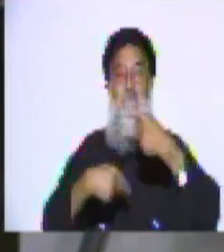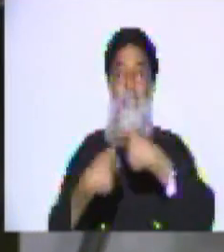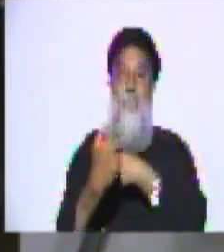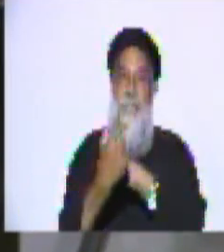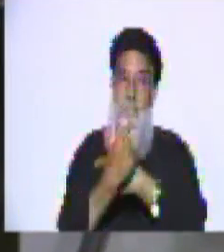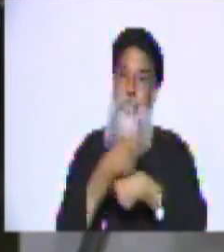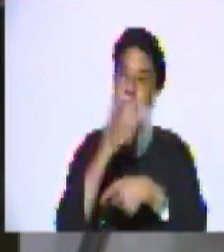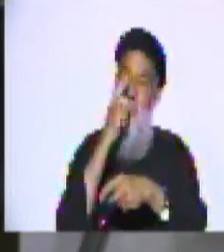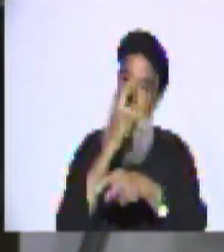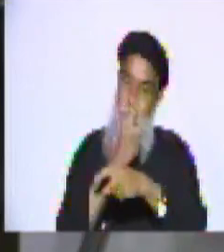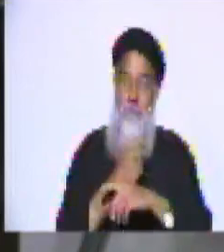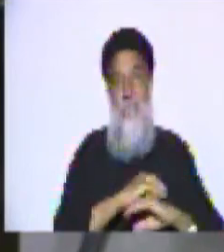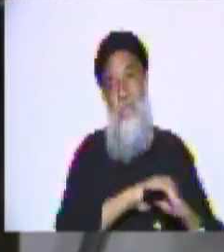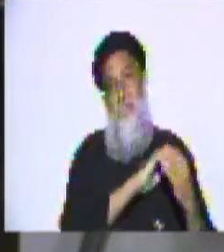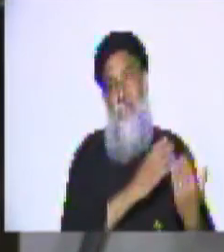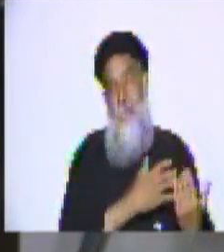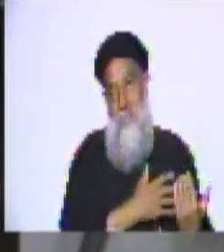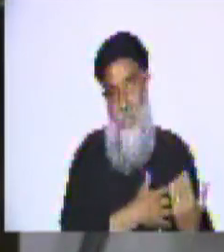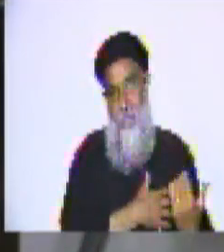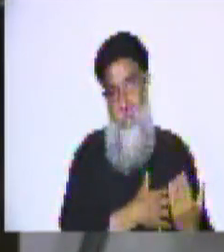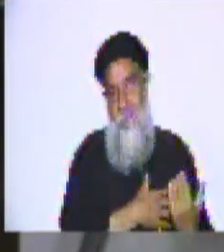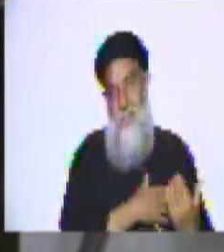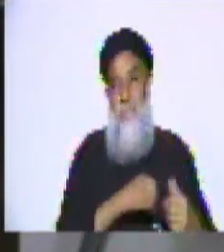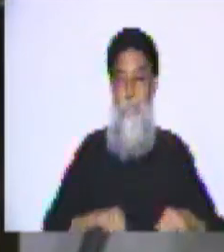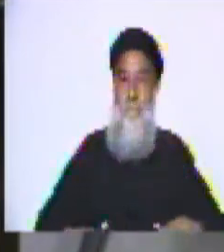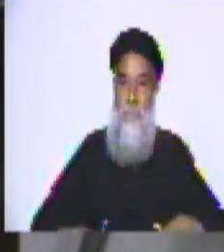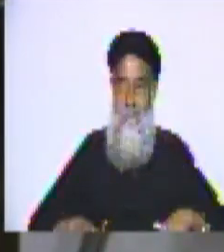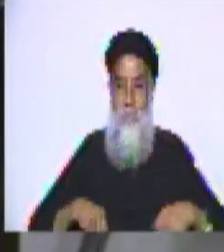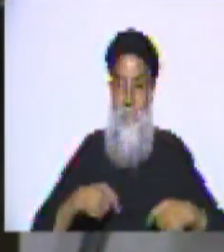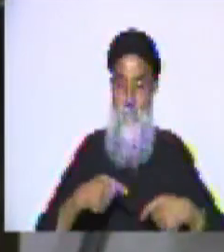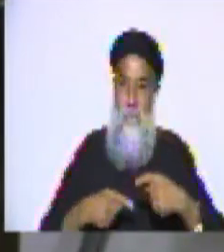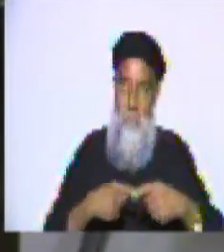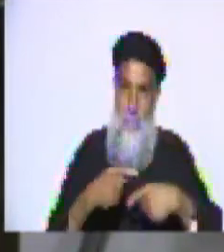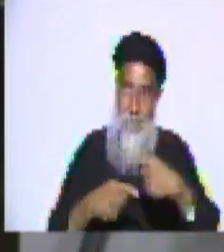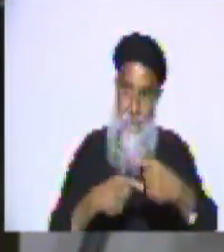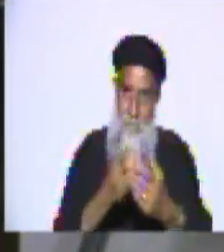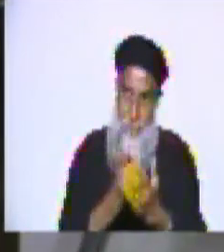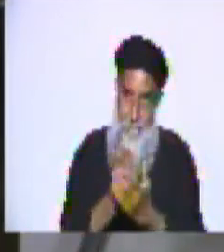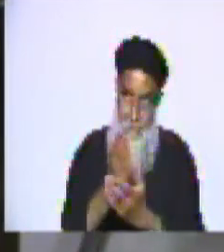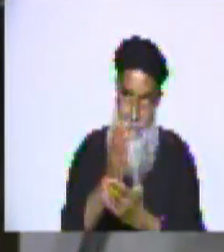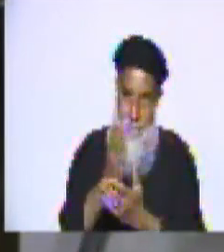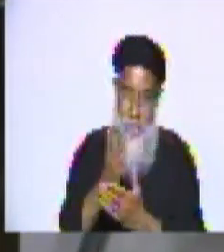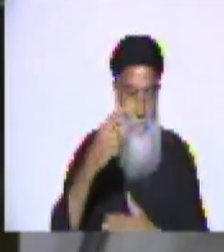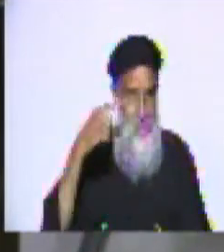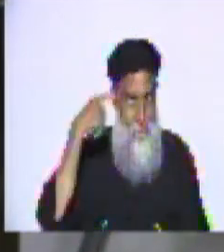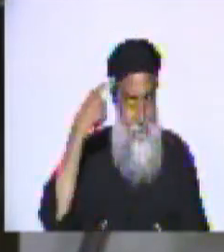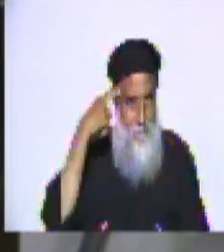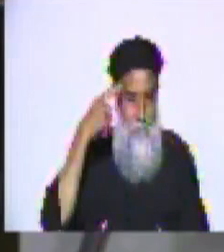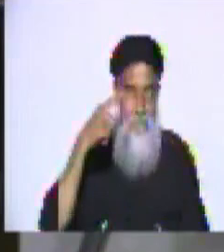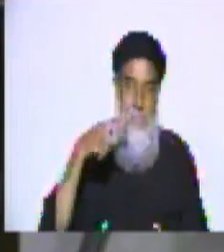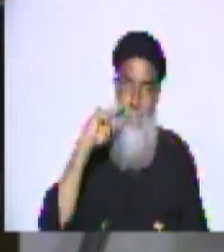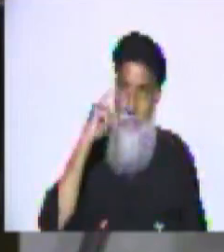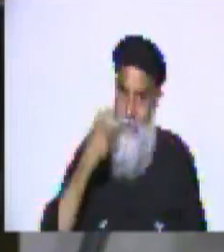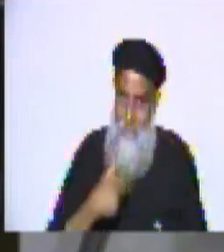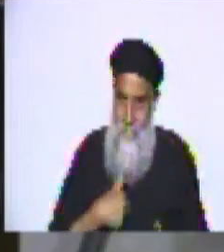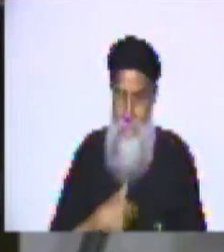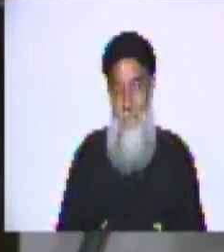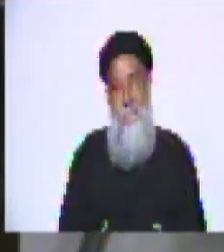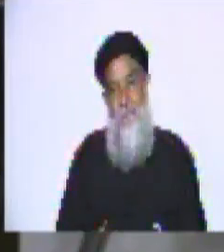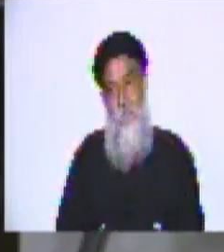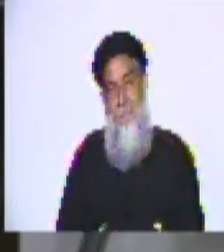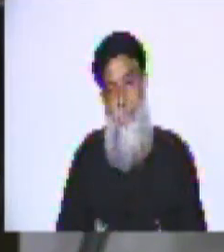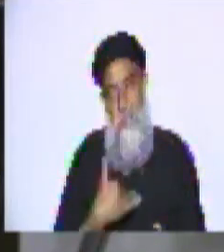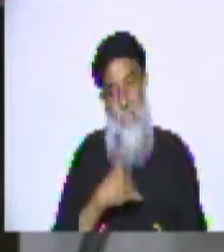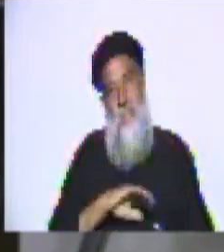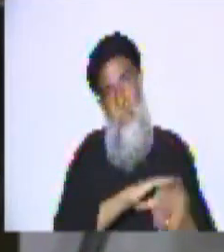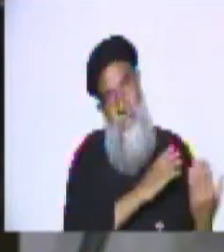ينعقد عليه الإيمان، ينعقد عليه الحياة، ينعقد عليه التصرف الشخصية. يعني بدون العقيدة